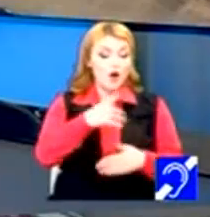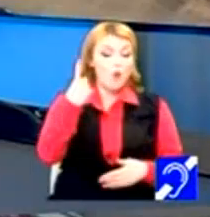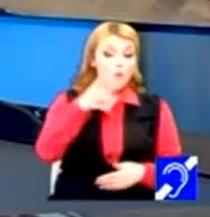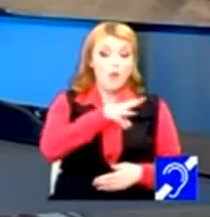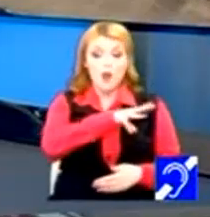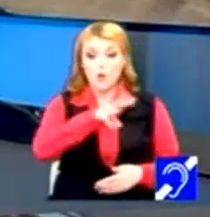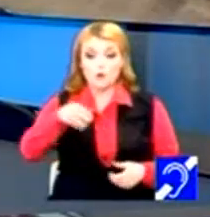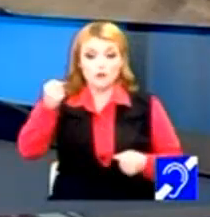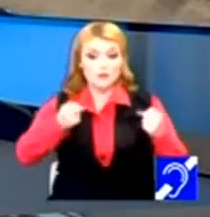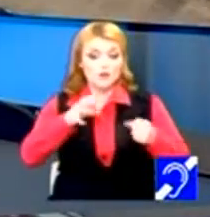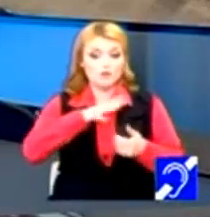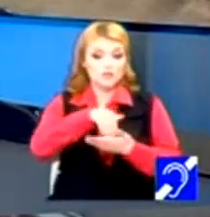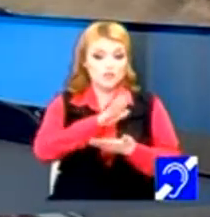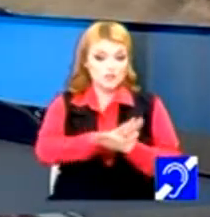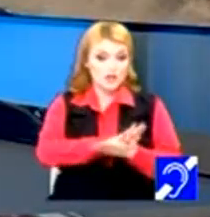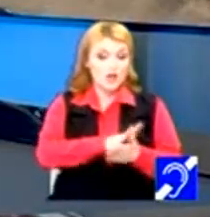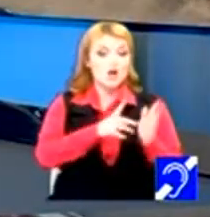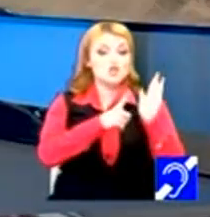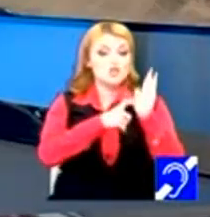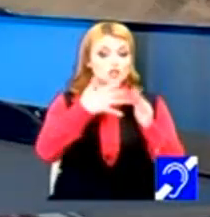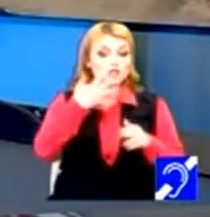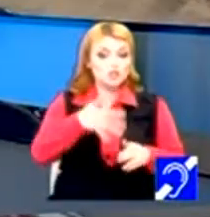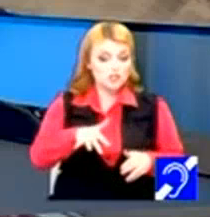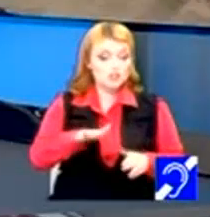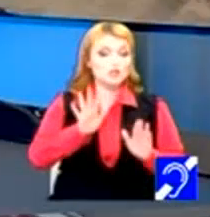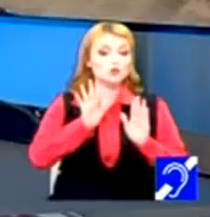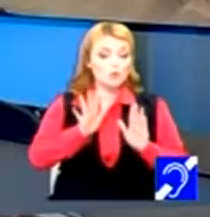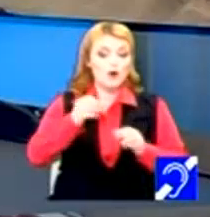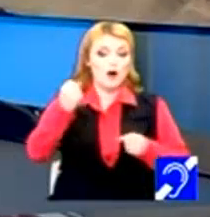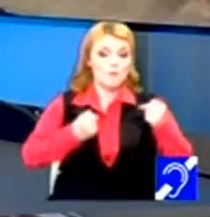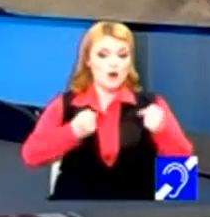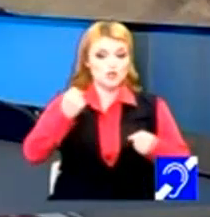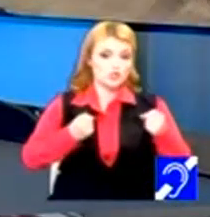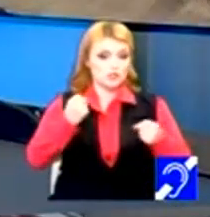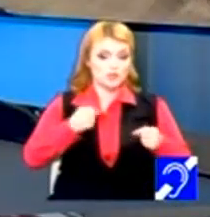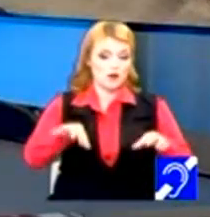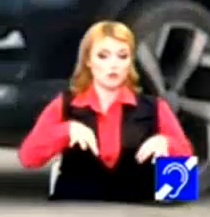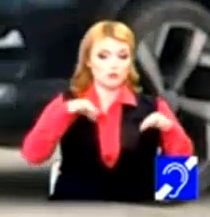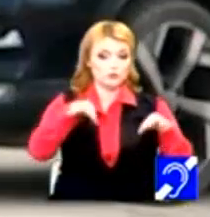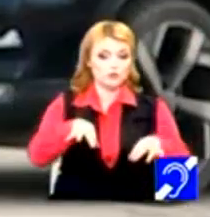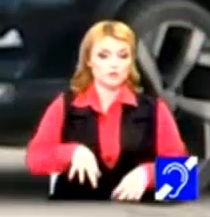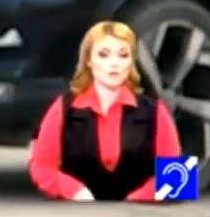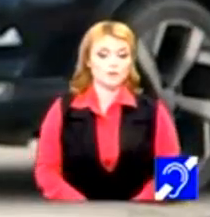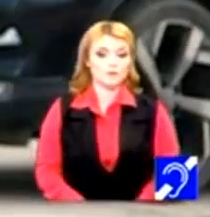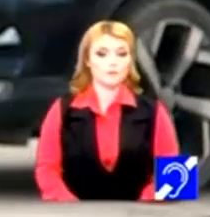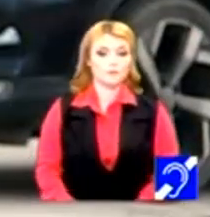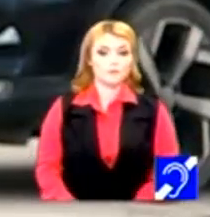transport înregistrate, dintre care 650.000 sunt autoturisme.